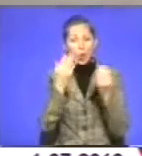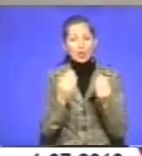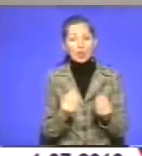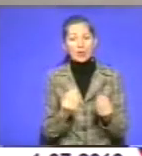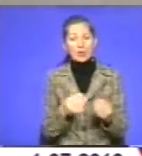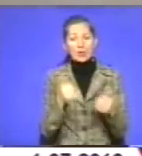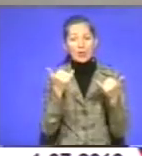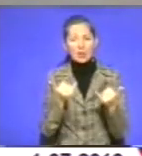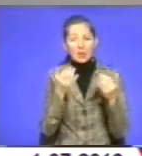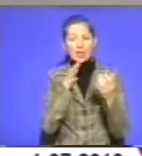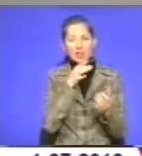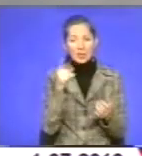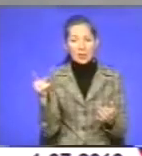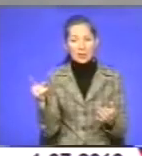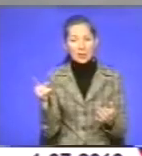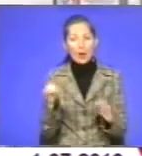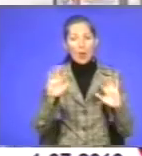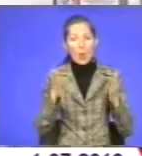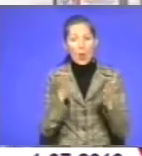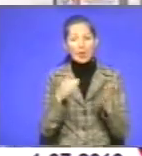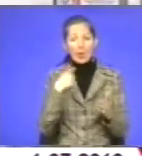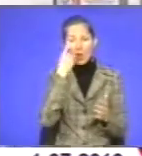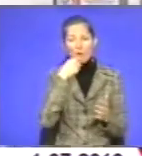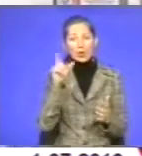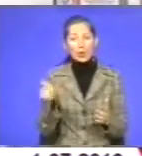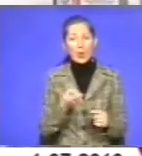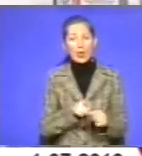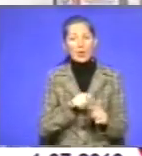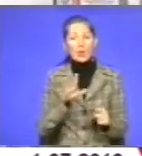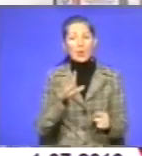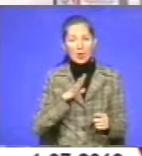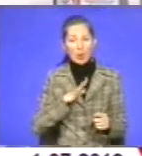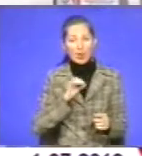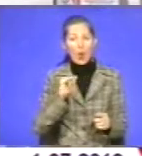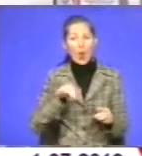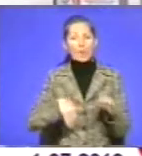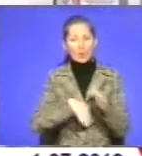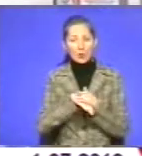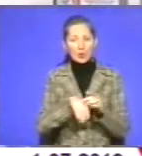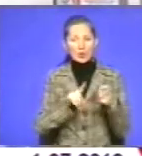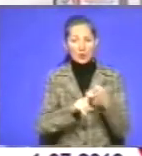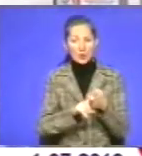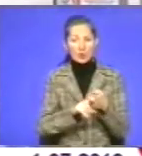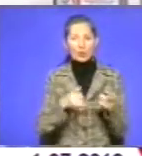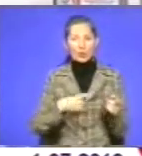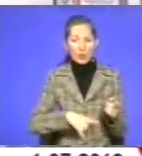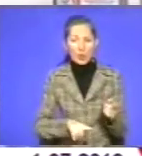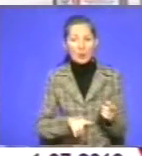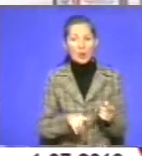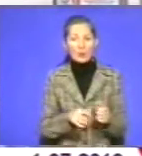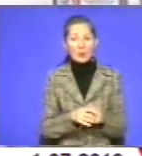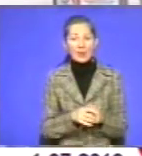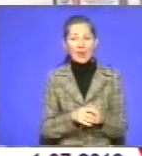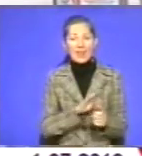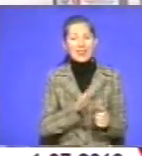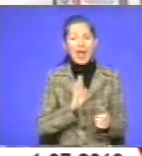На даний час момент особи, які перебували у відпустці в зв'язку з пологами і родом, не